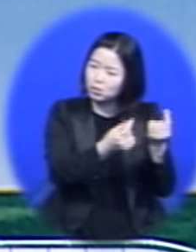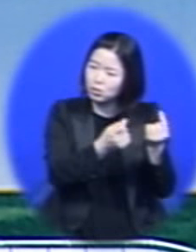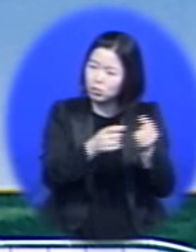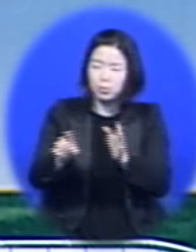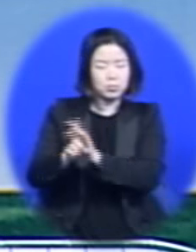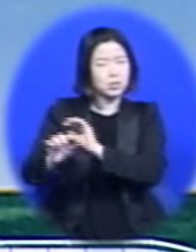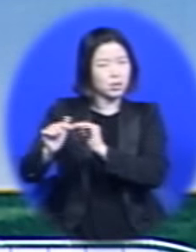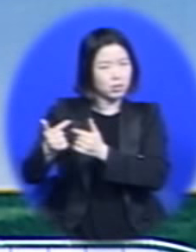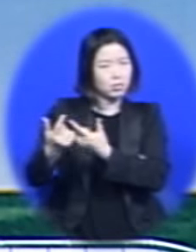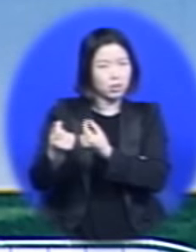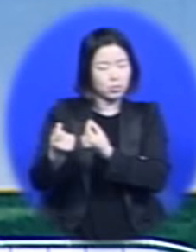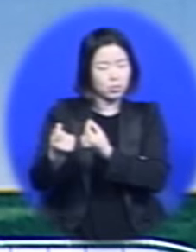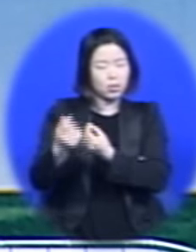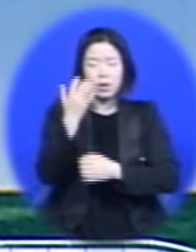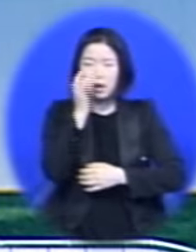하고